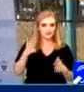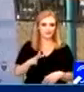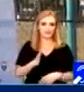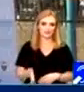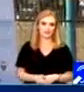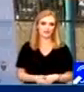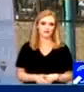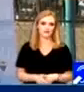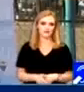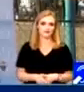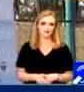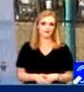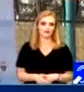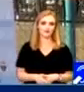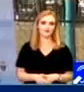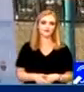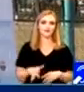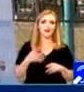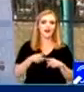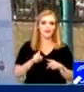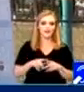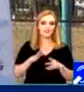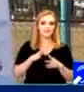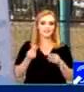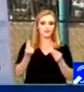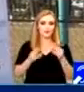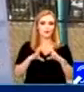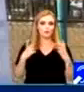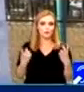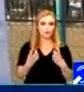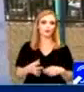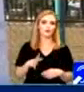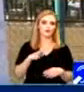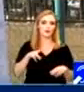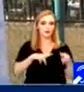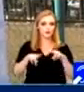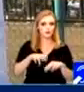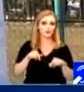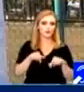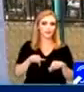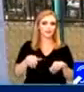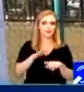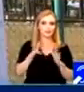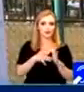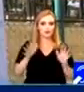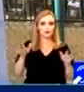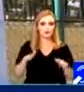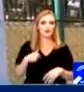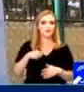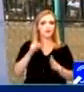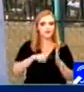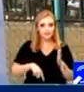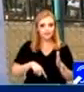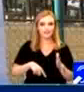S-a deschizat 15 de teren de mini-fotbal artificial, așa cum este aici la Voluvița. Noi sperăm